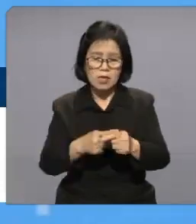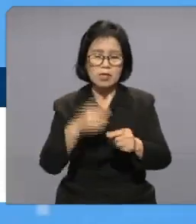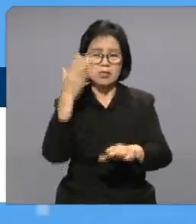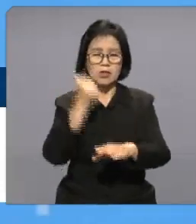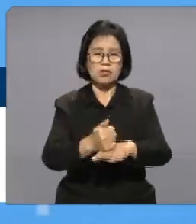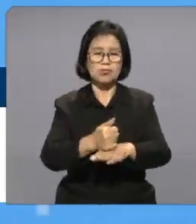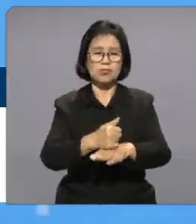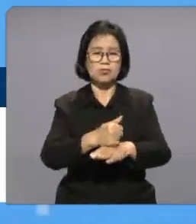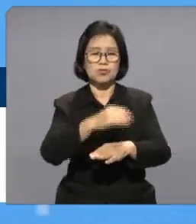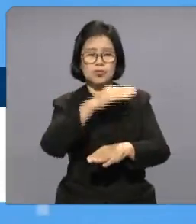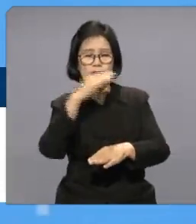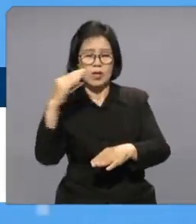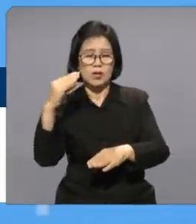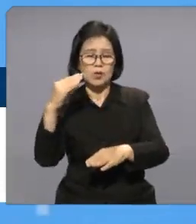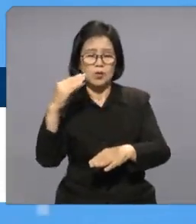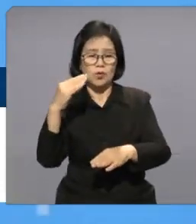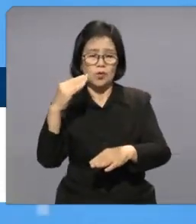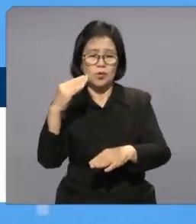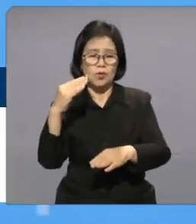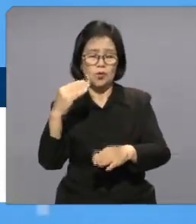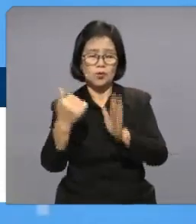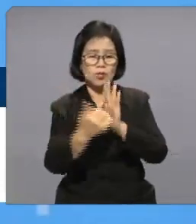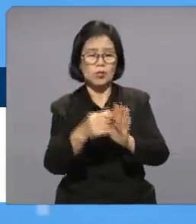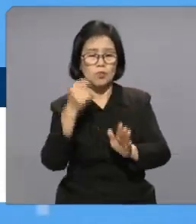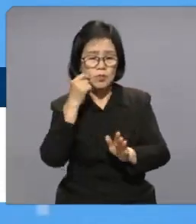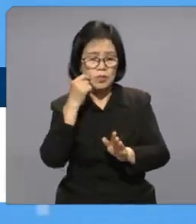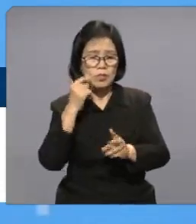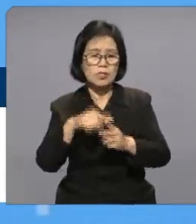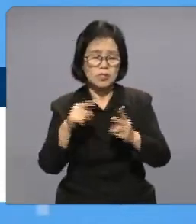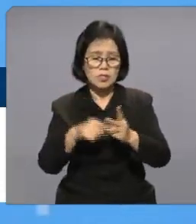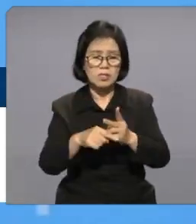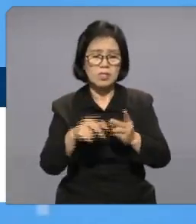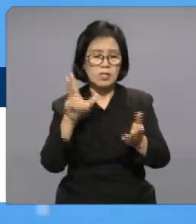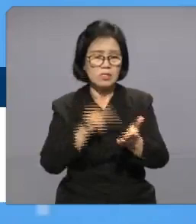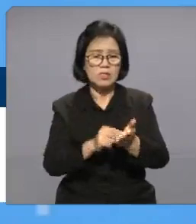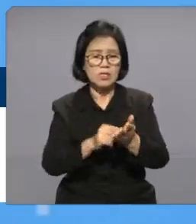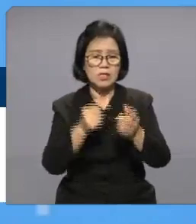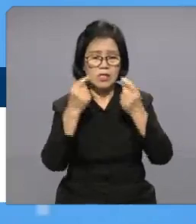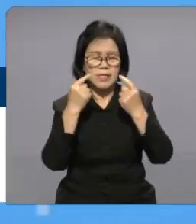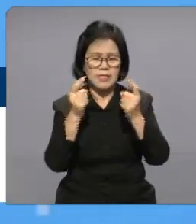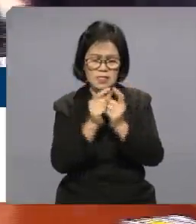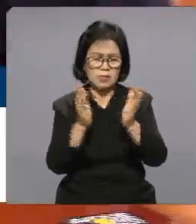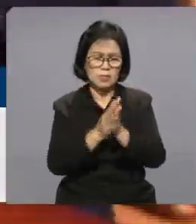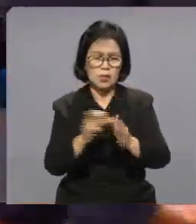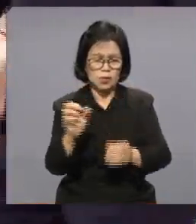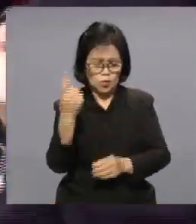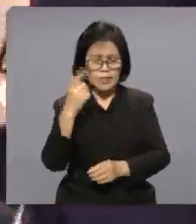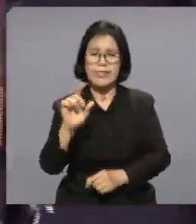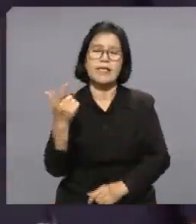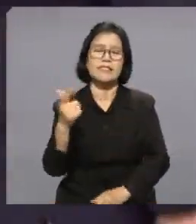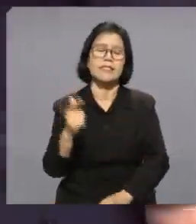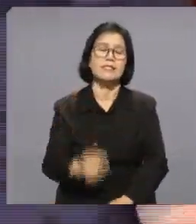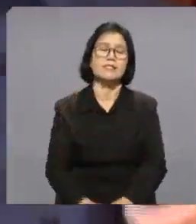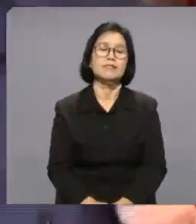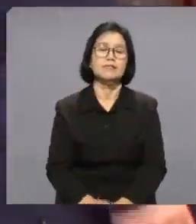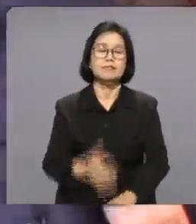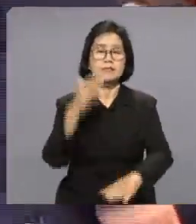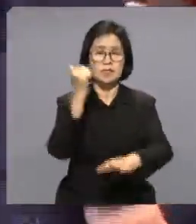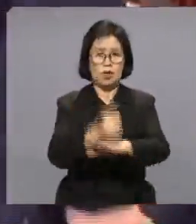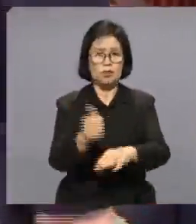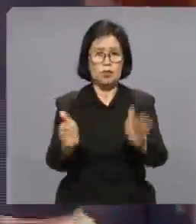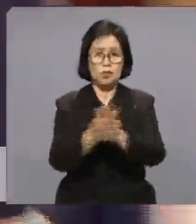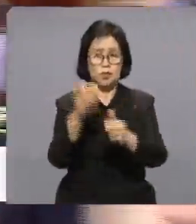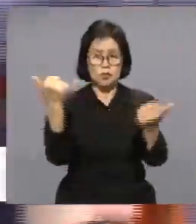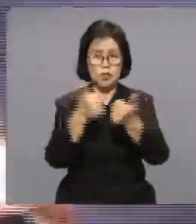결국은 제대로 제출을 못했다든지 우리가 현안질에서도 봤지만 그것은 직접적인 원인도 아니고 결국 본회의를